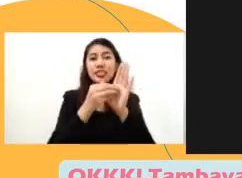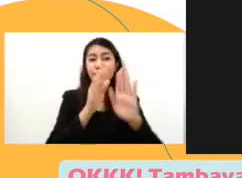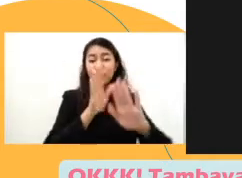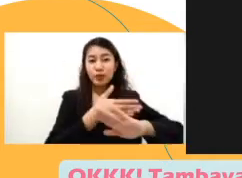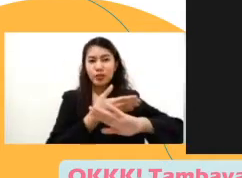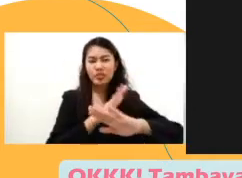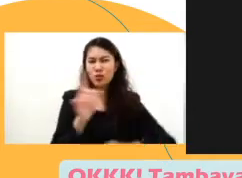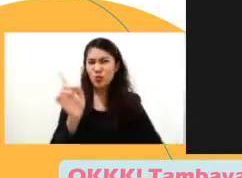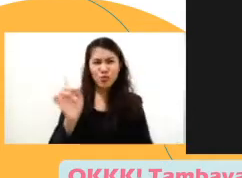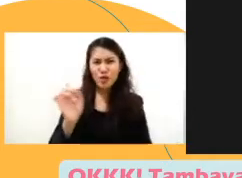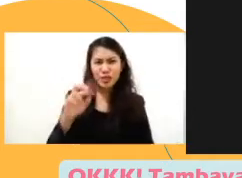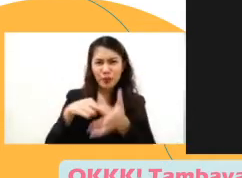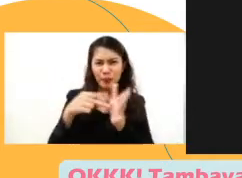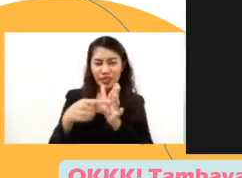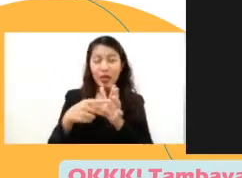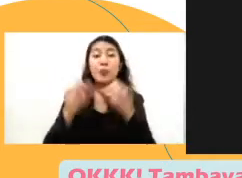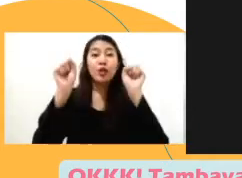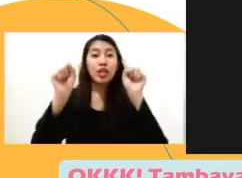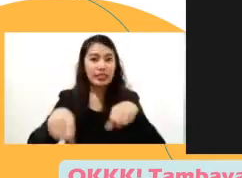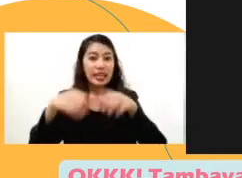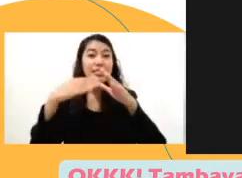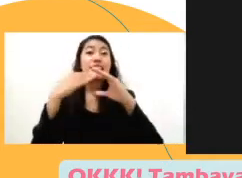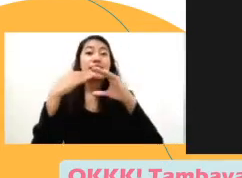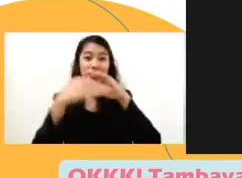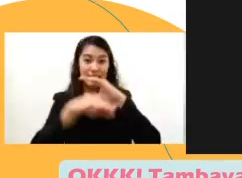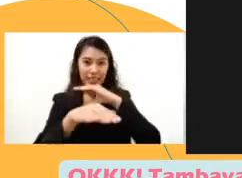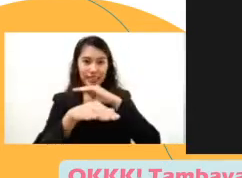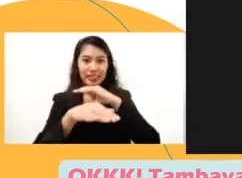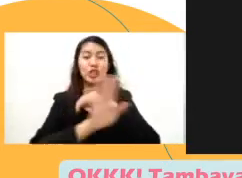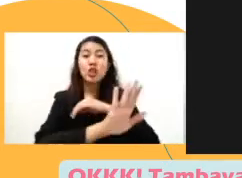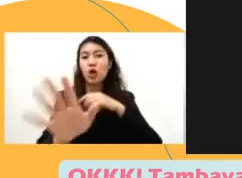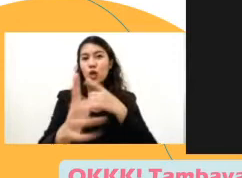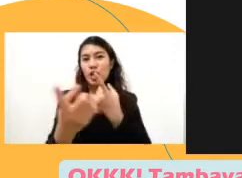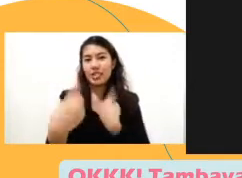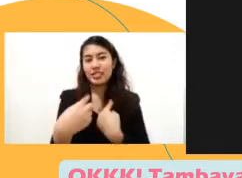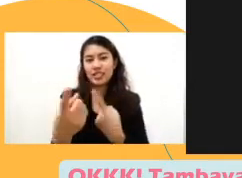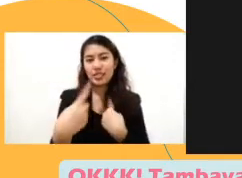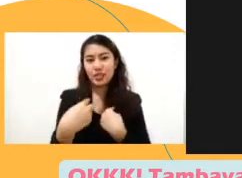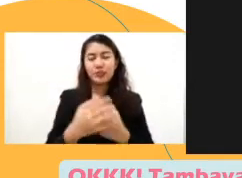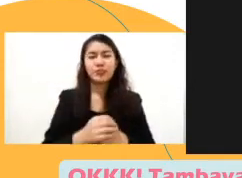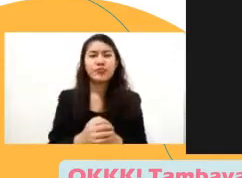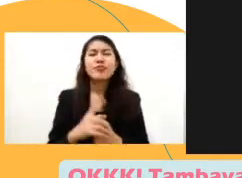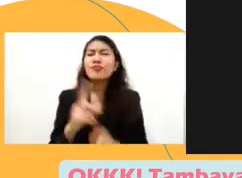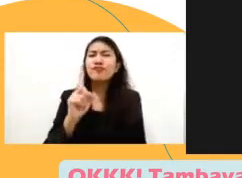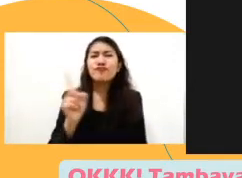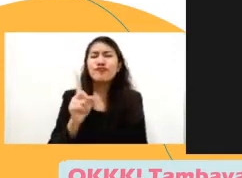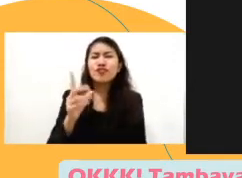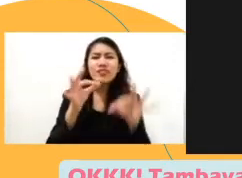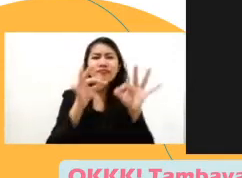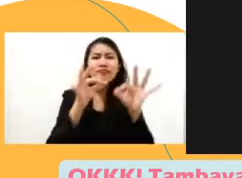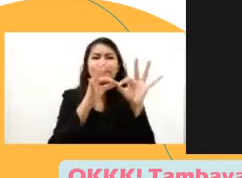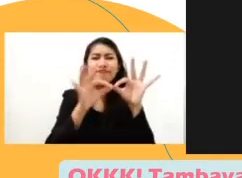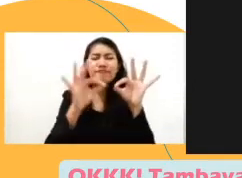Pwede kayong makiambag ng sagot yan. Okay. So ang lyrics ay obviously, ang lyrics ay ang mga